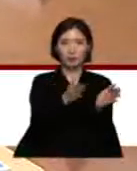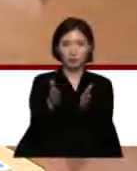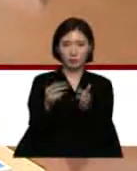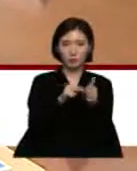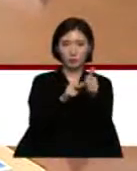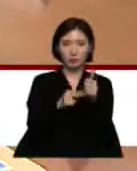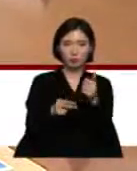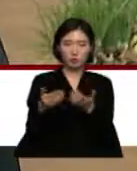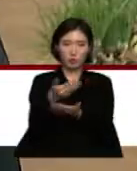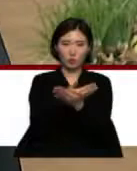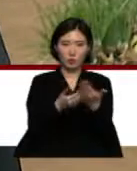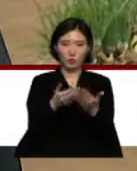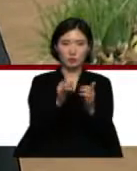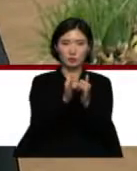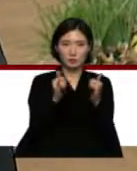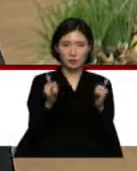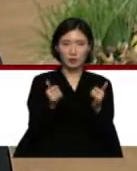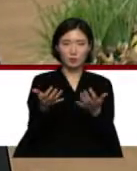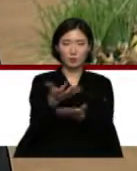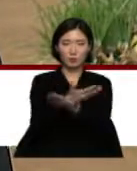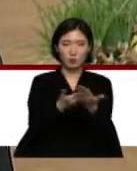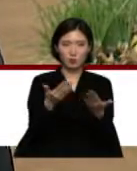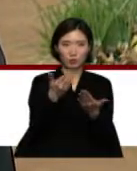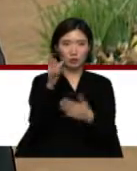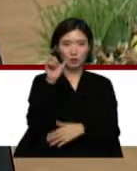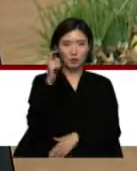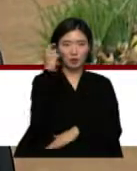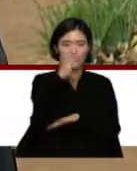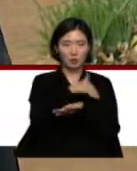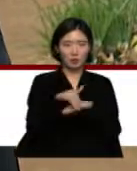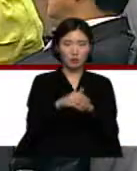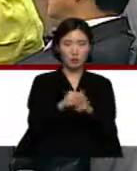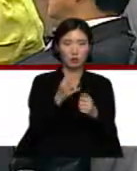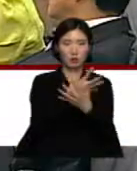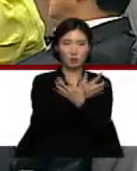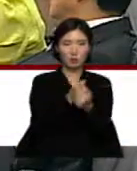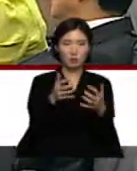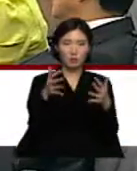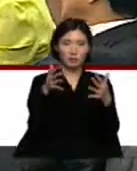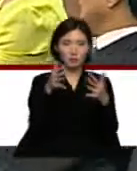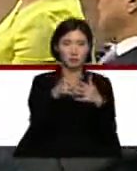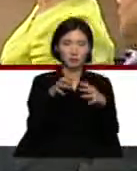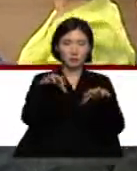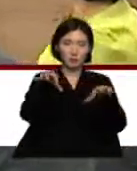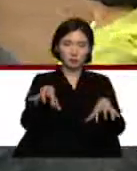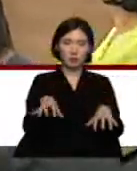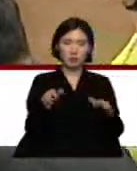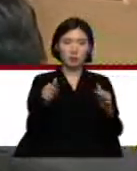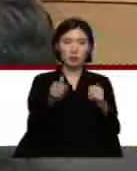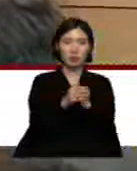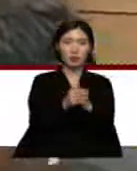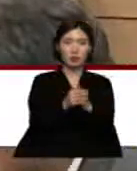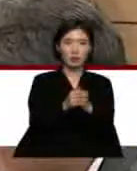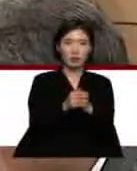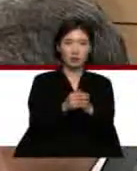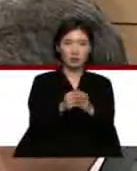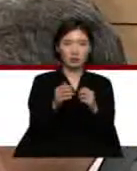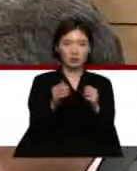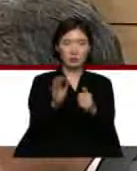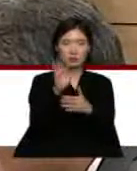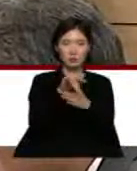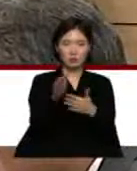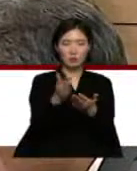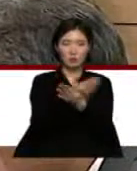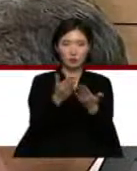정보 교환은 물론 인적 교류도 강화할 계획입니다. 협약식에서 양 기관장은 최근 이슈가 되고 있는 지방분권